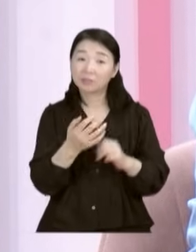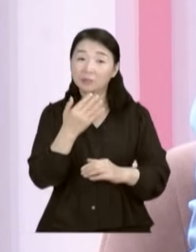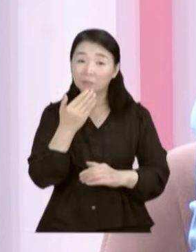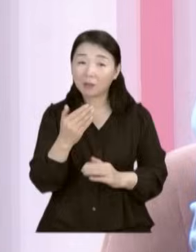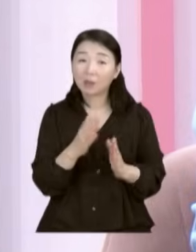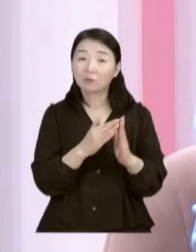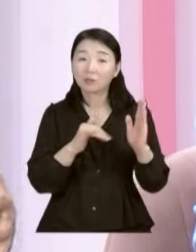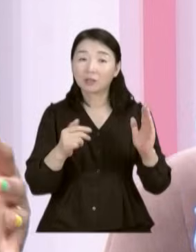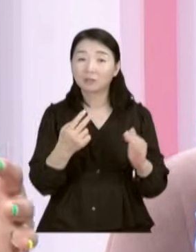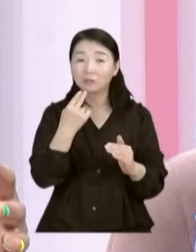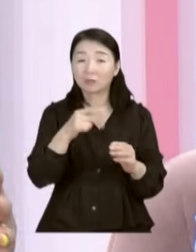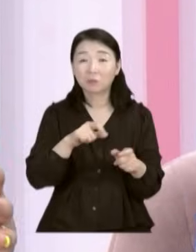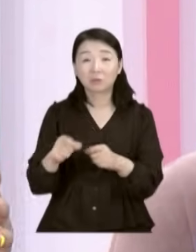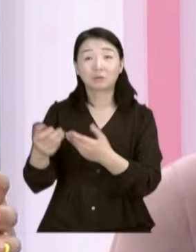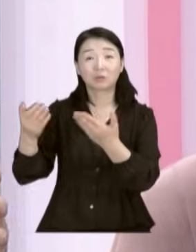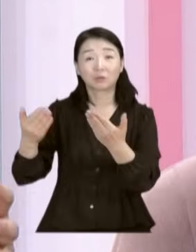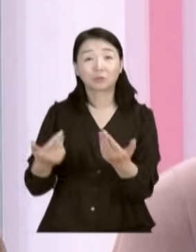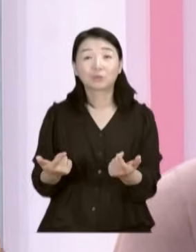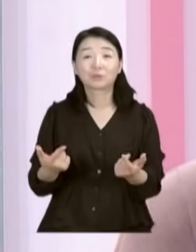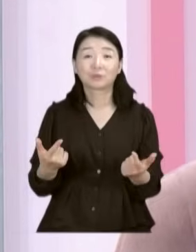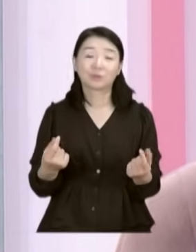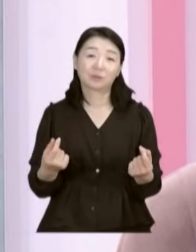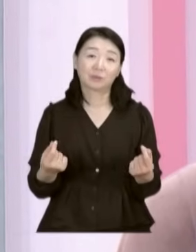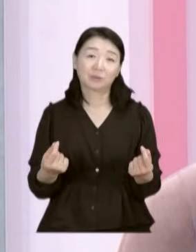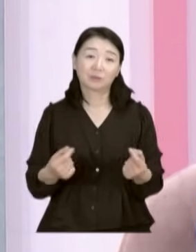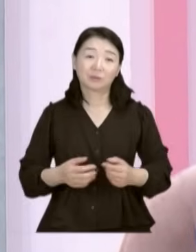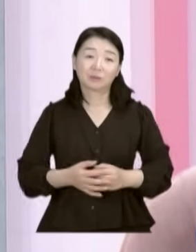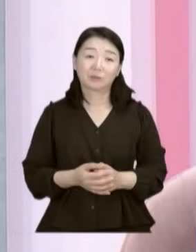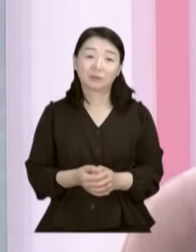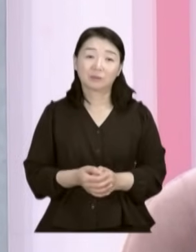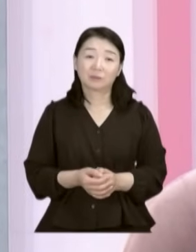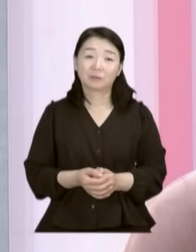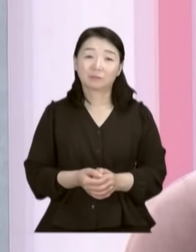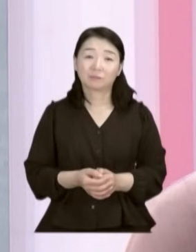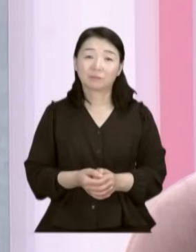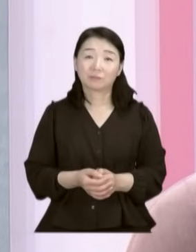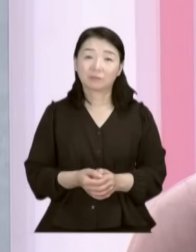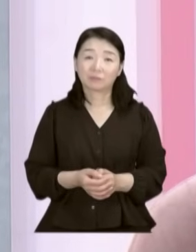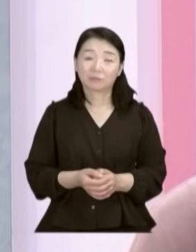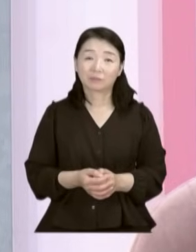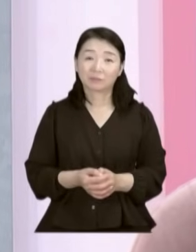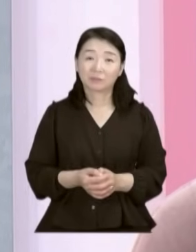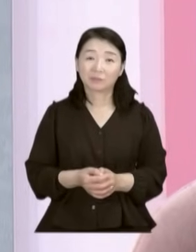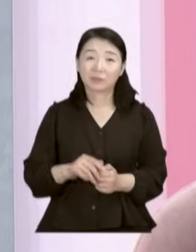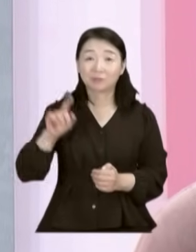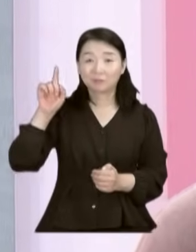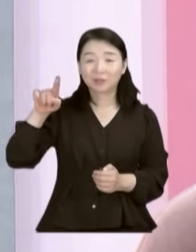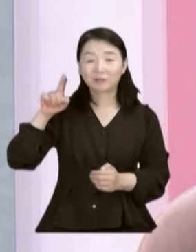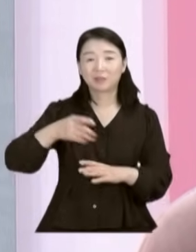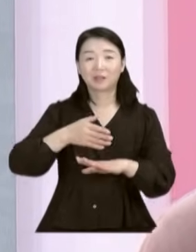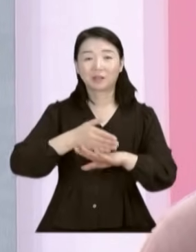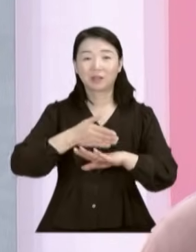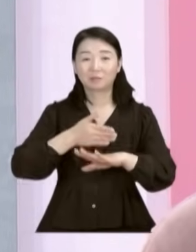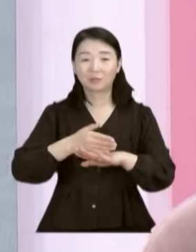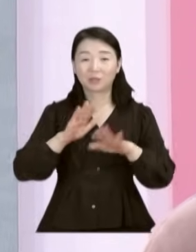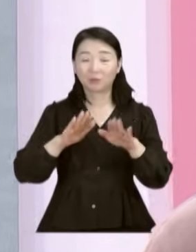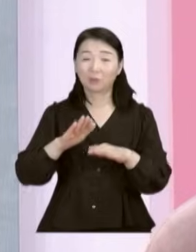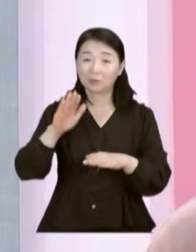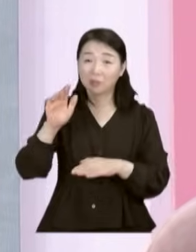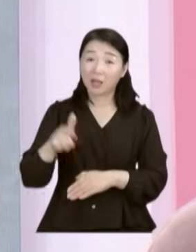그게 우리 가족의 생명을 연장시켜 주신게 아닌가 그래서 하루하루가 사실 되게 감사해요